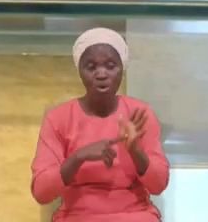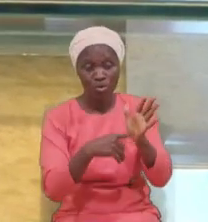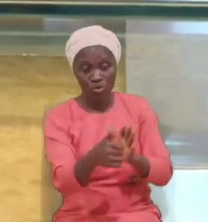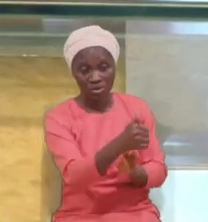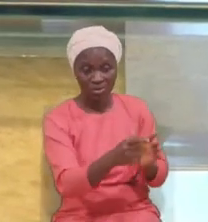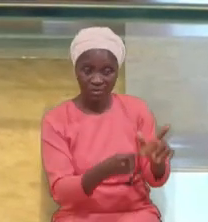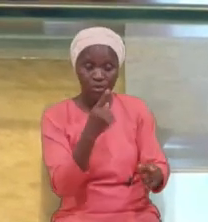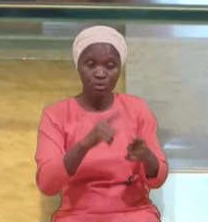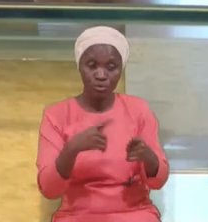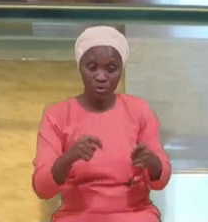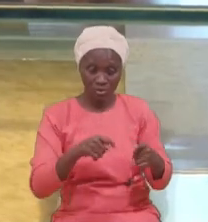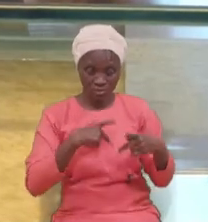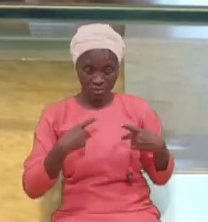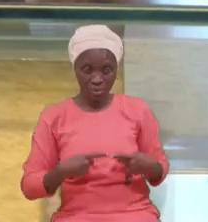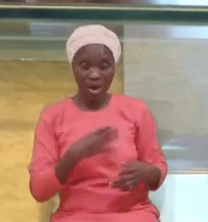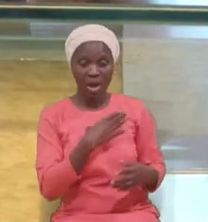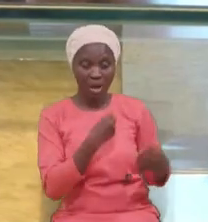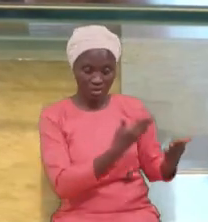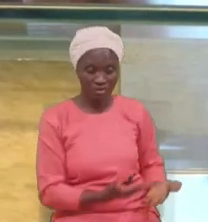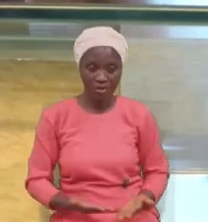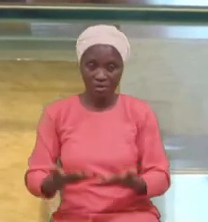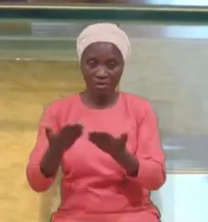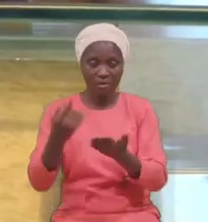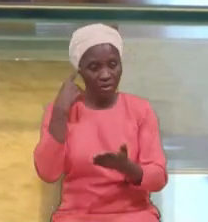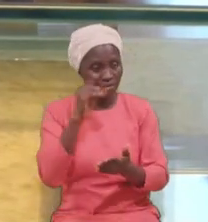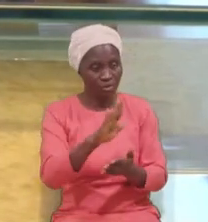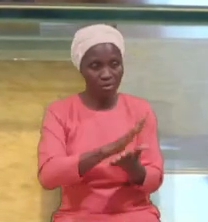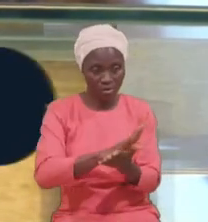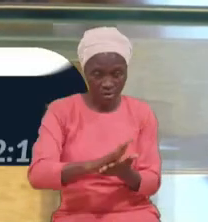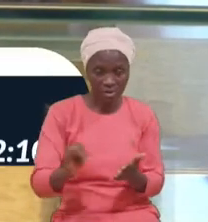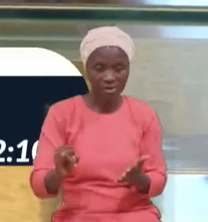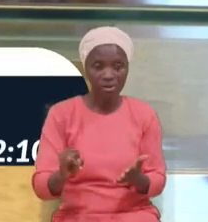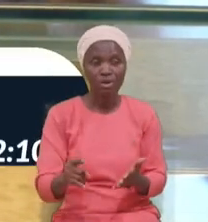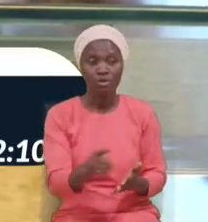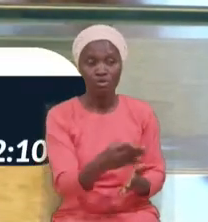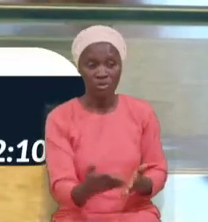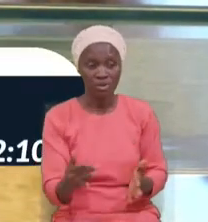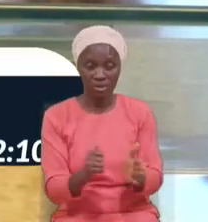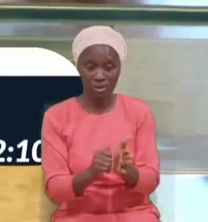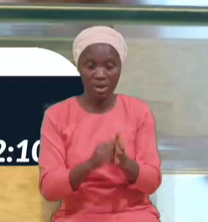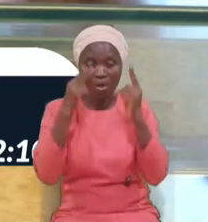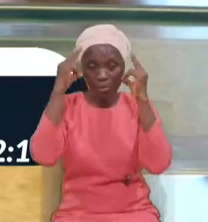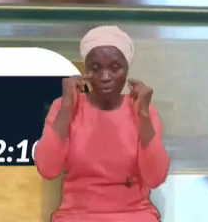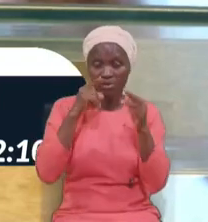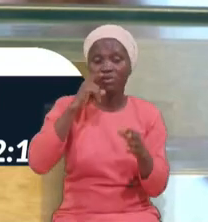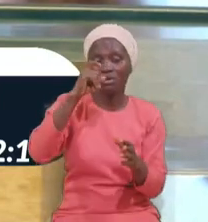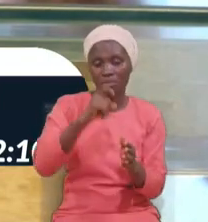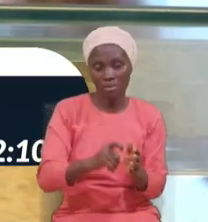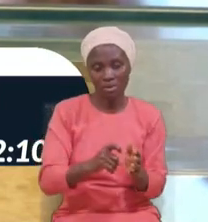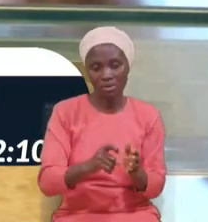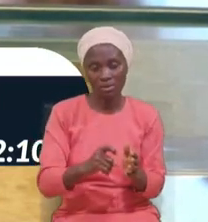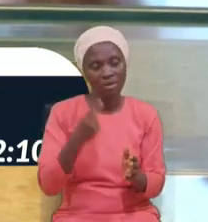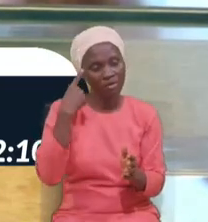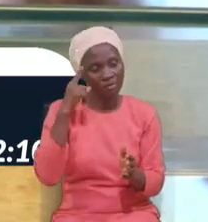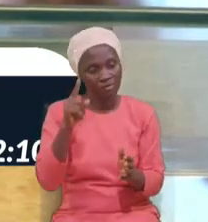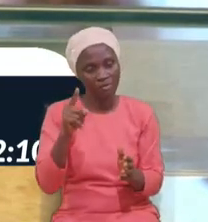montrer au sacrificateur et offre pour ta purification ce que Moïse a prescrit,